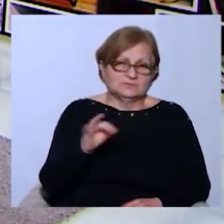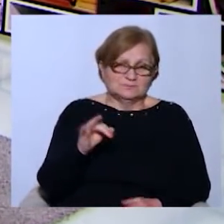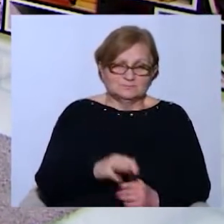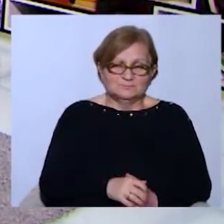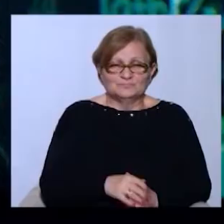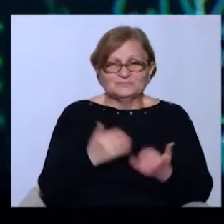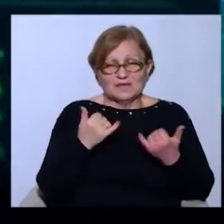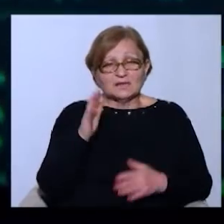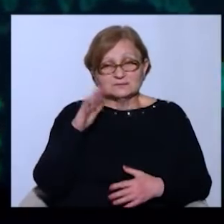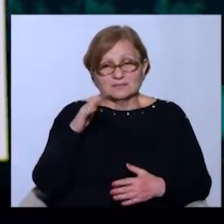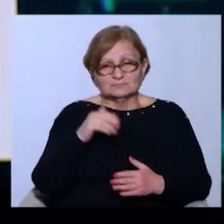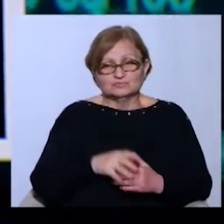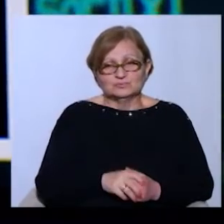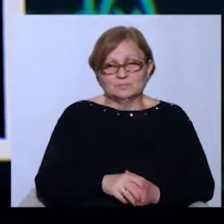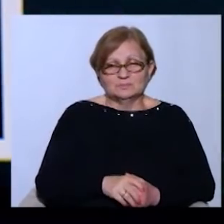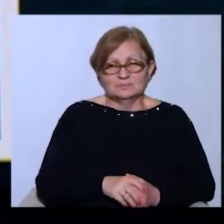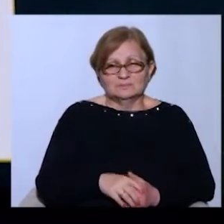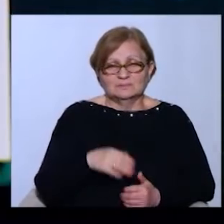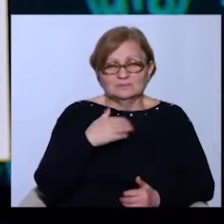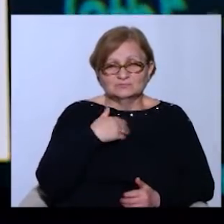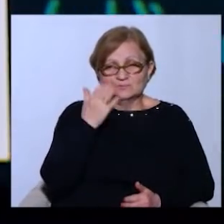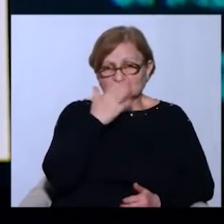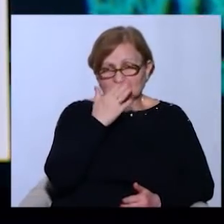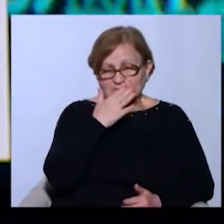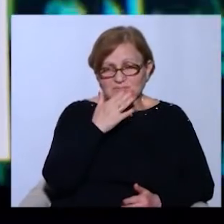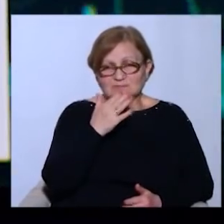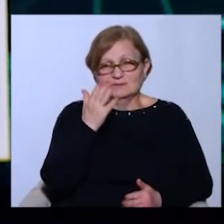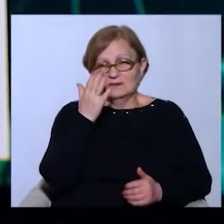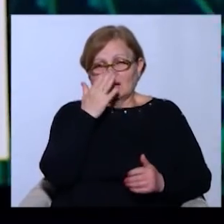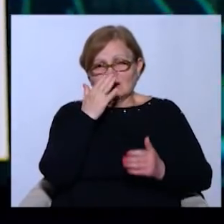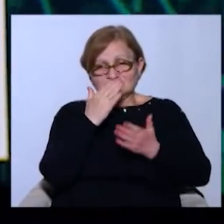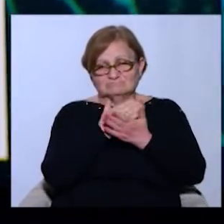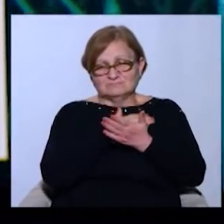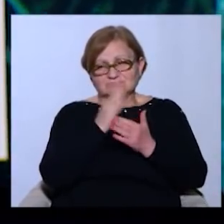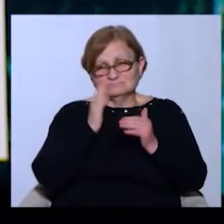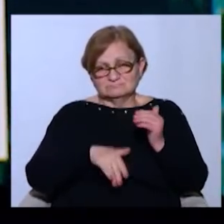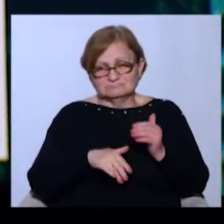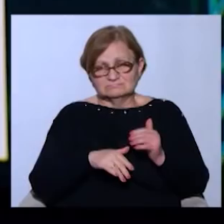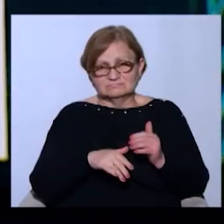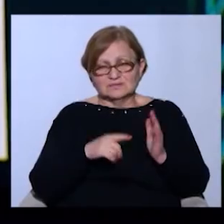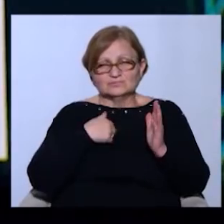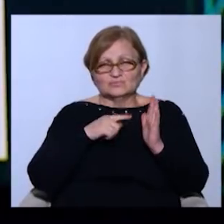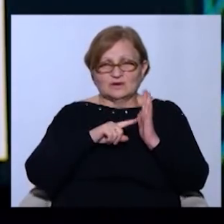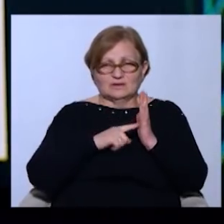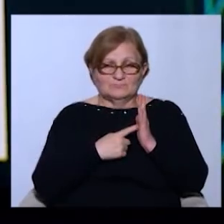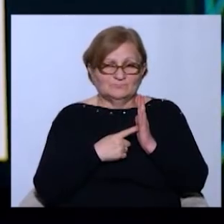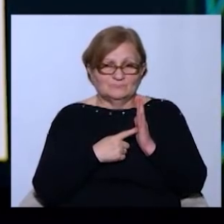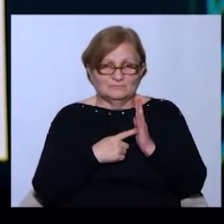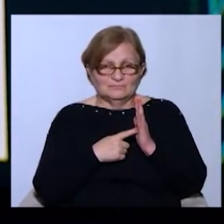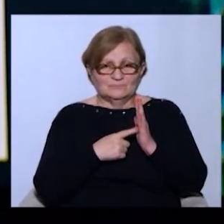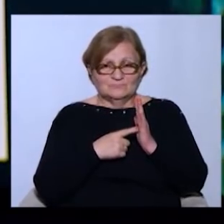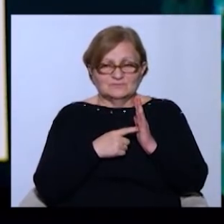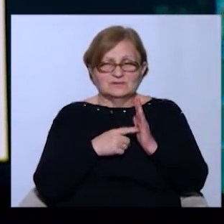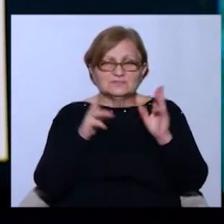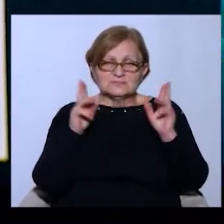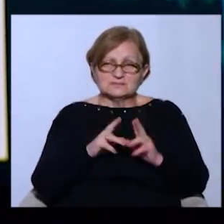მინდა დაგემშვიდობოთ ჩვენი გაკვეთილი. დასასრულს მიუახლო და ჩვენ გამრავლების